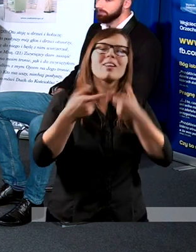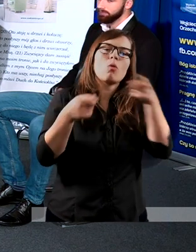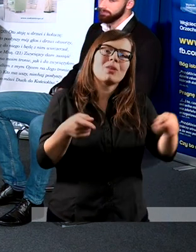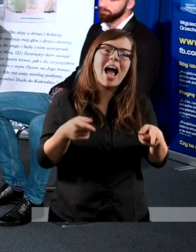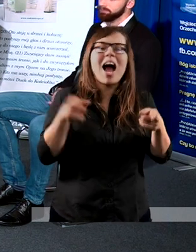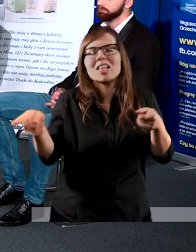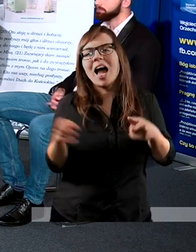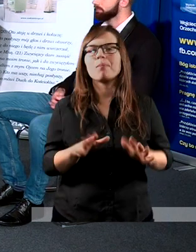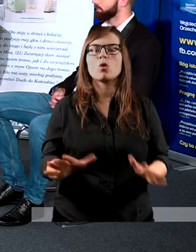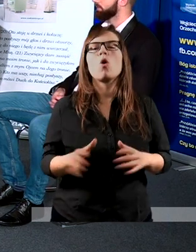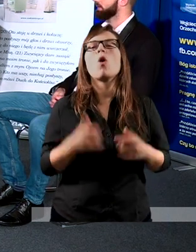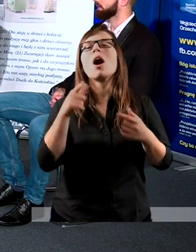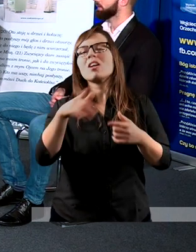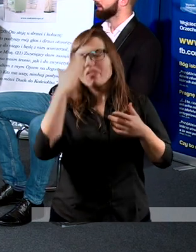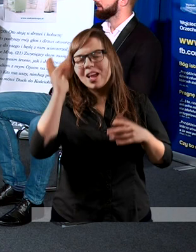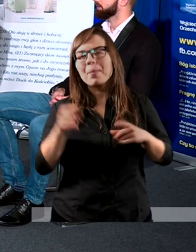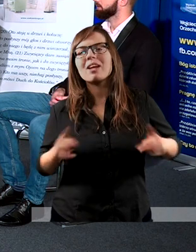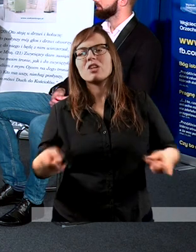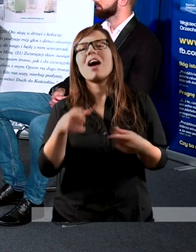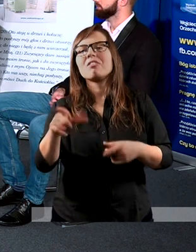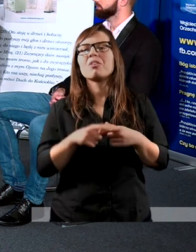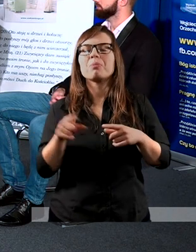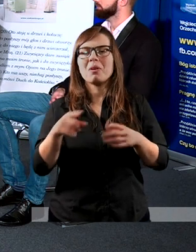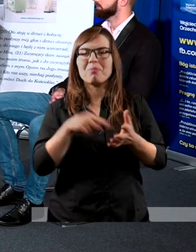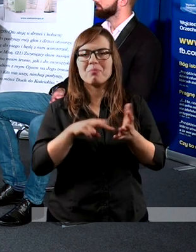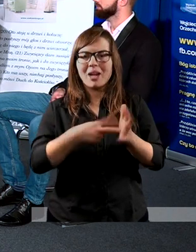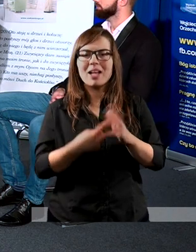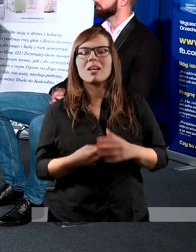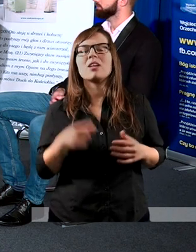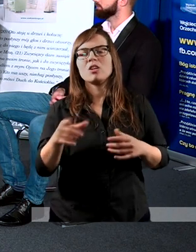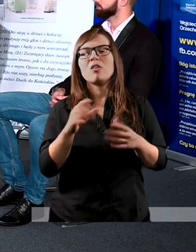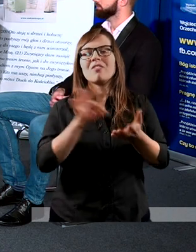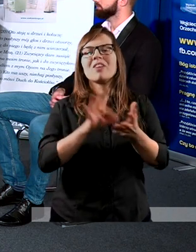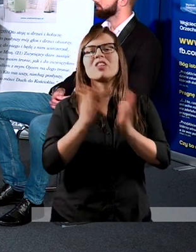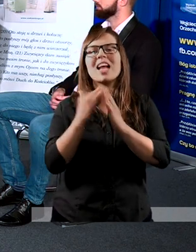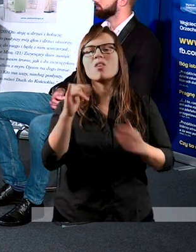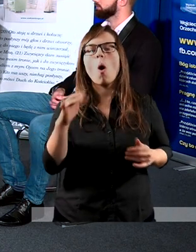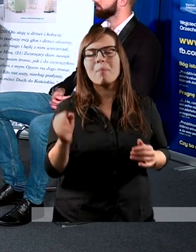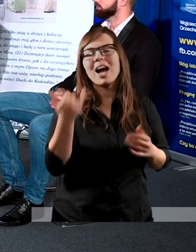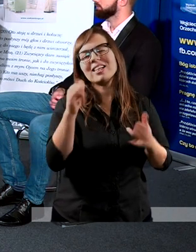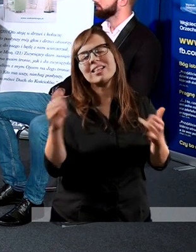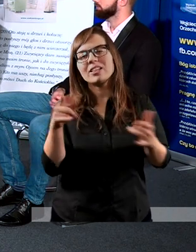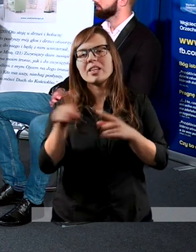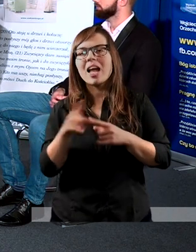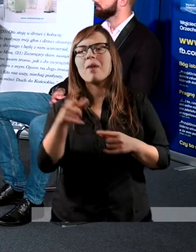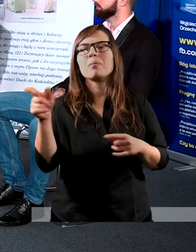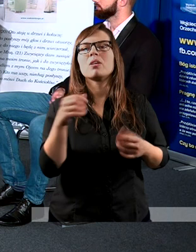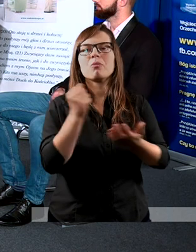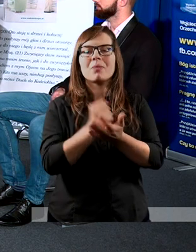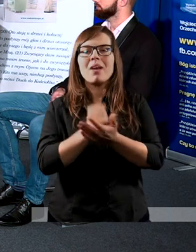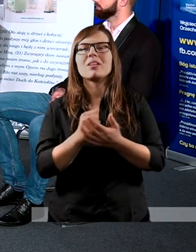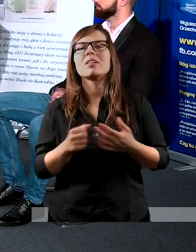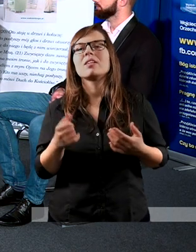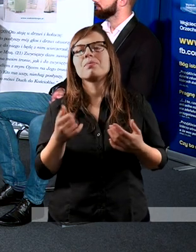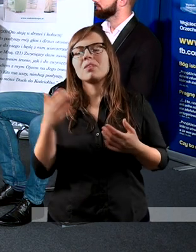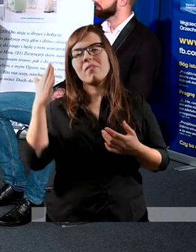zrób tamto, ale widzimy często dialog, który się pojawia właśnie w Księdze Joba z innymi jakimiś bytami